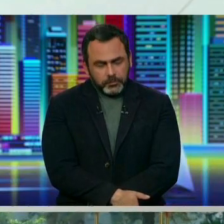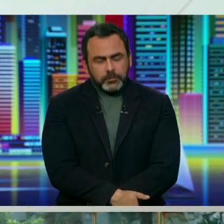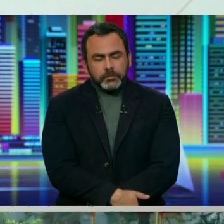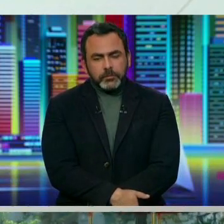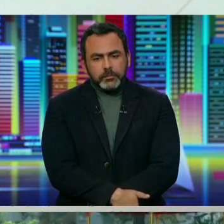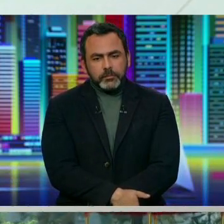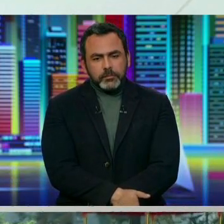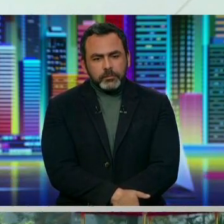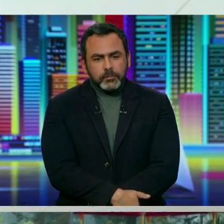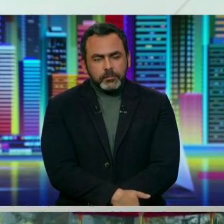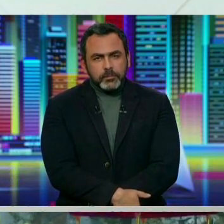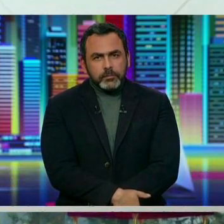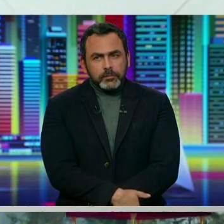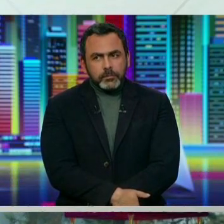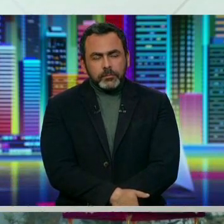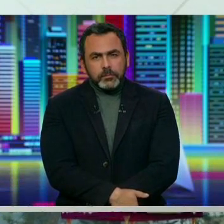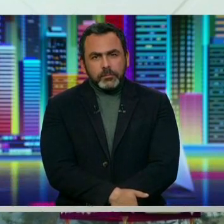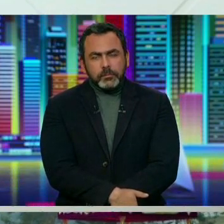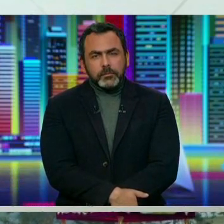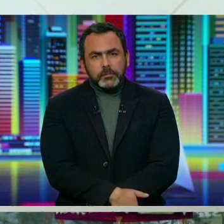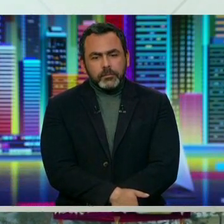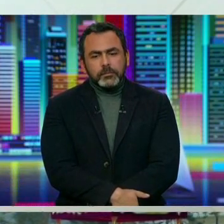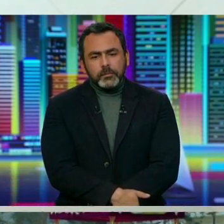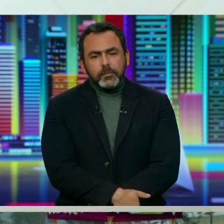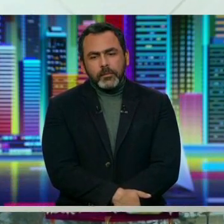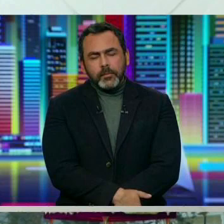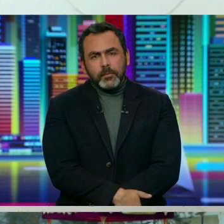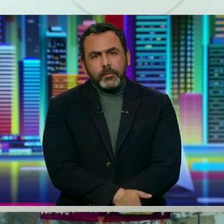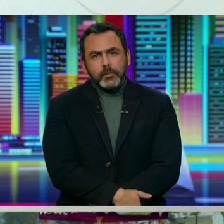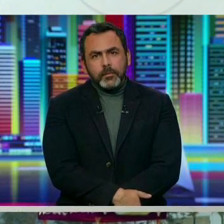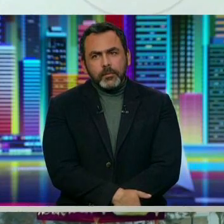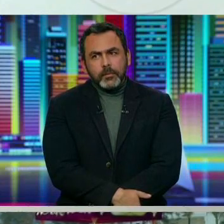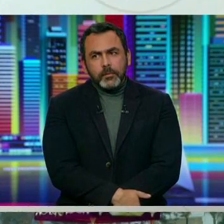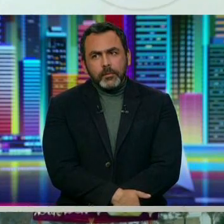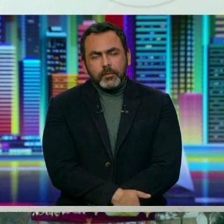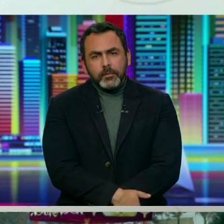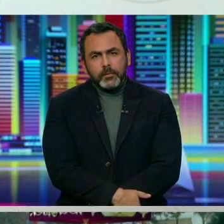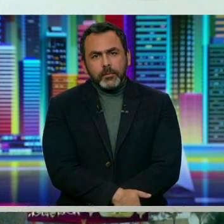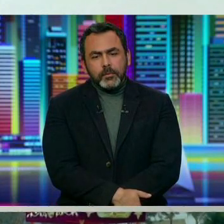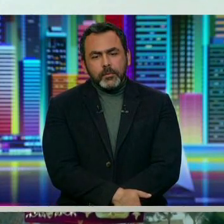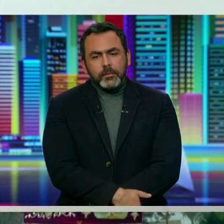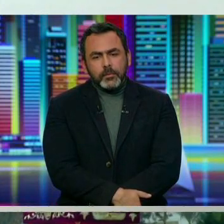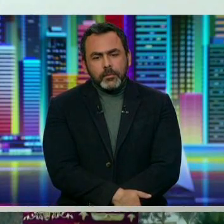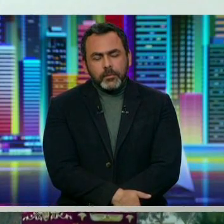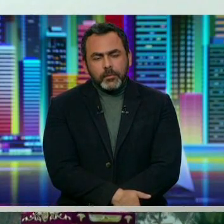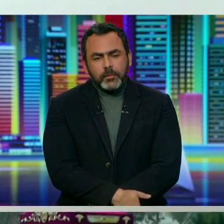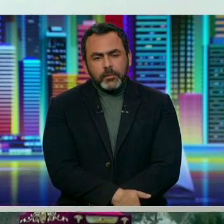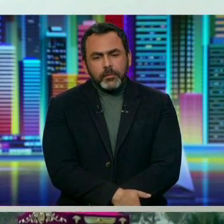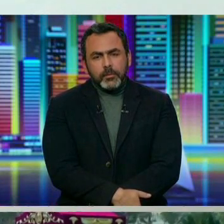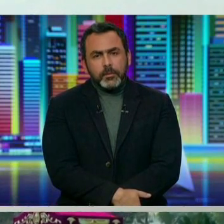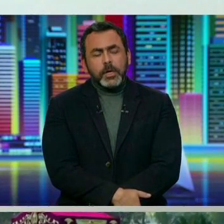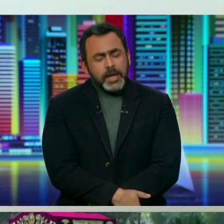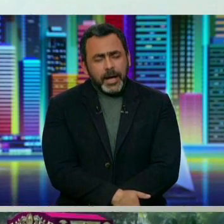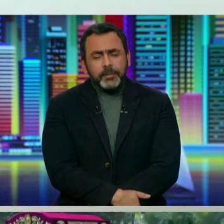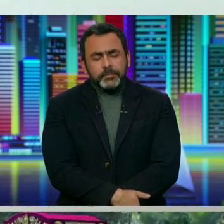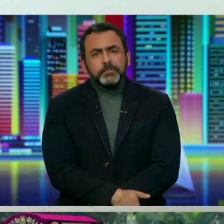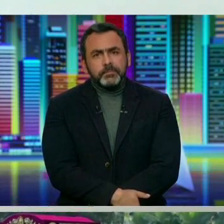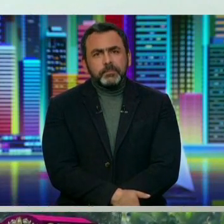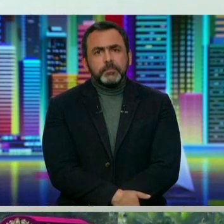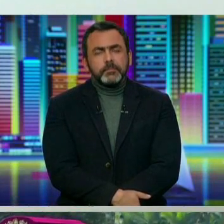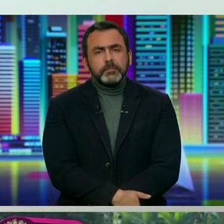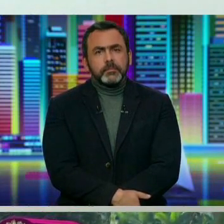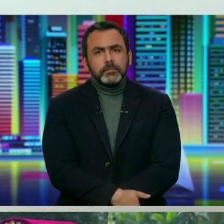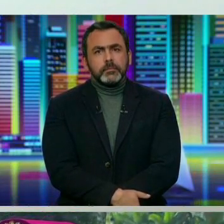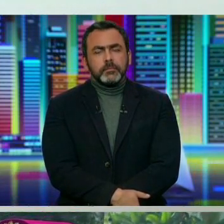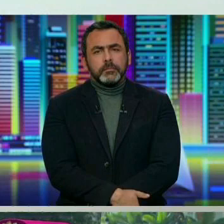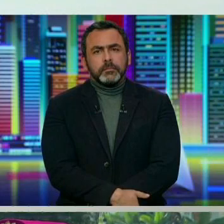المصري، يمكنها من خلال ترأسها للاتحاد الافريقي ان تمارس لا اقول ضغوطا ولكن اشكالا من الاقناع